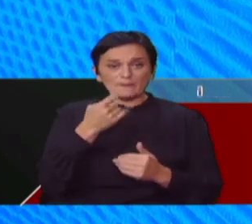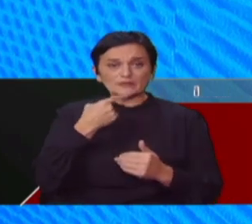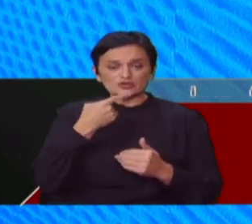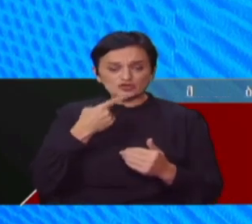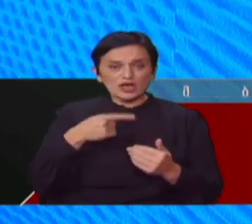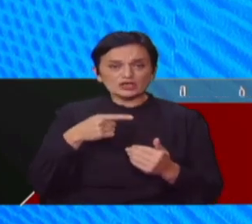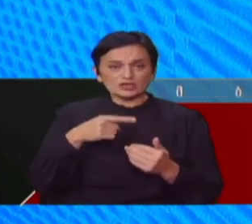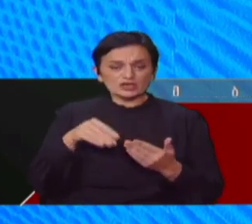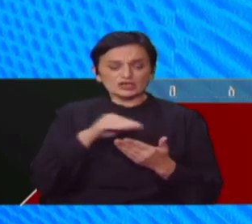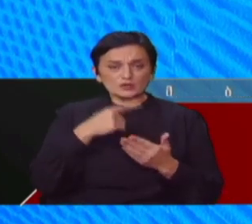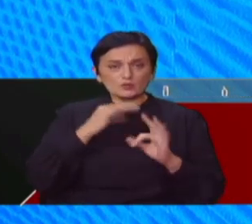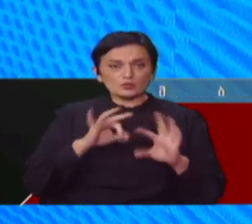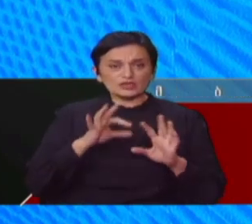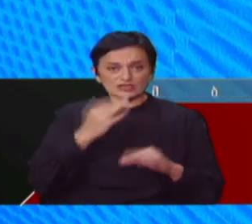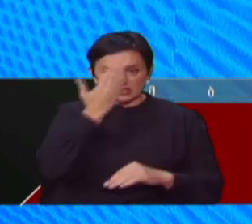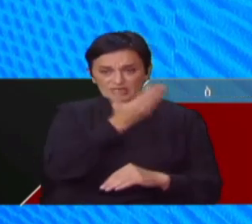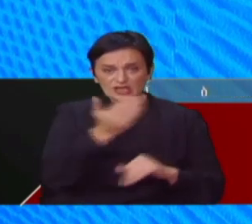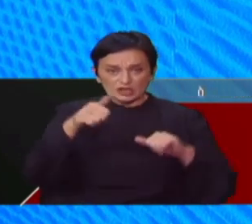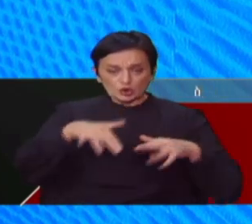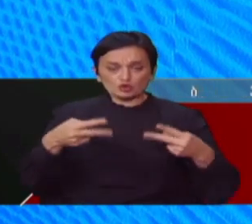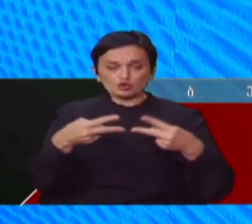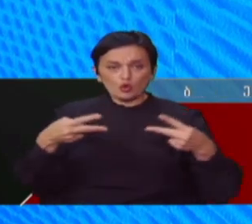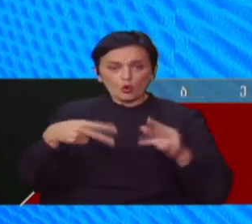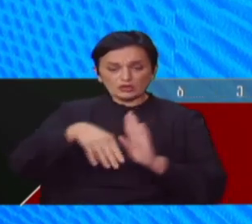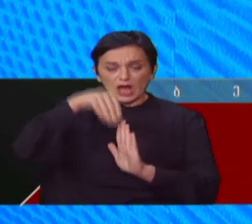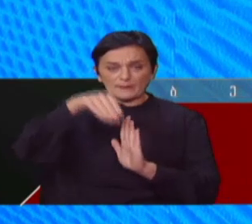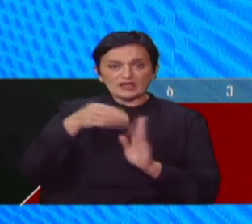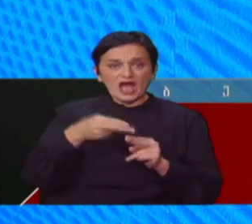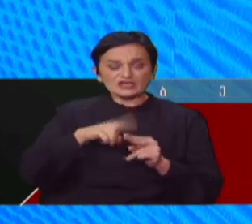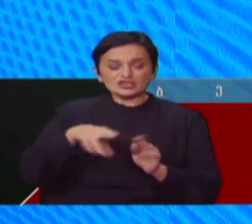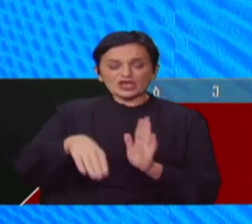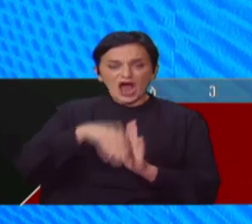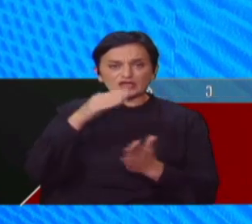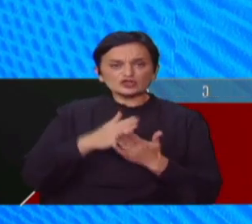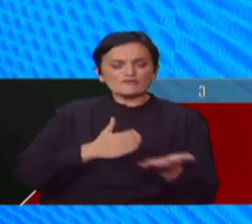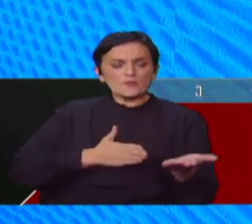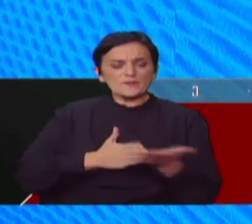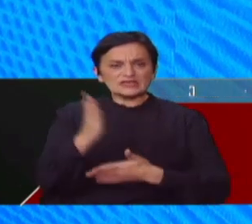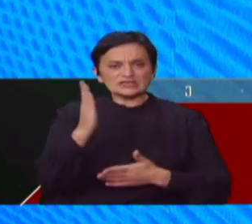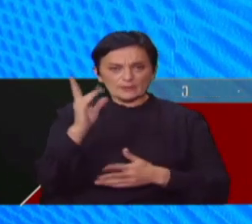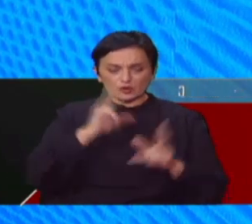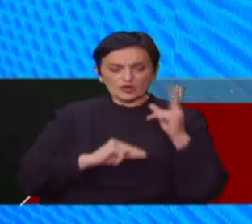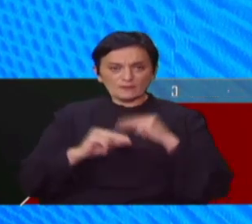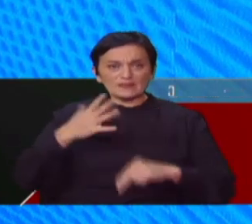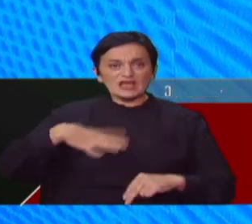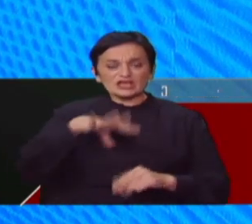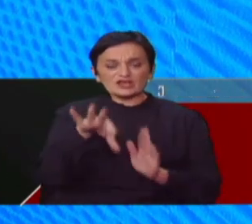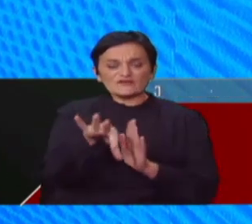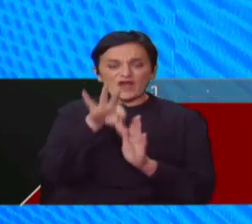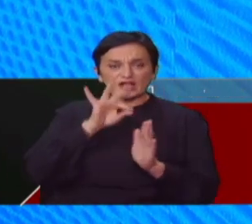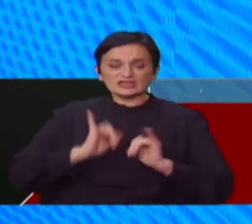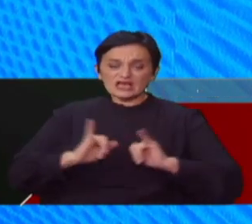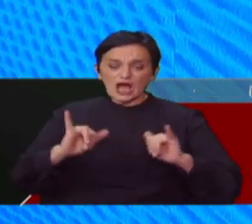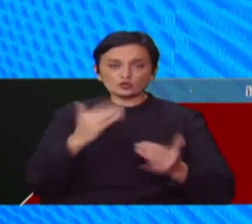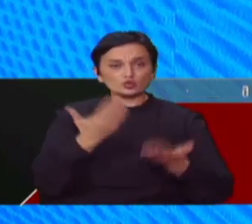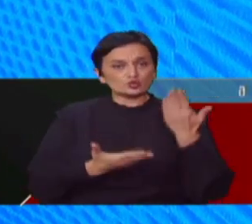გამოიმართა ბრძანეთ, რომ რეფერენდუმის ტოლფასზე არჩევნები არის და ეს არჩევნები არის პრინციპული იმის გათვალისწინებით, რომ ქვეყანა აირჩევს განვითარებას